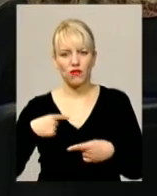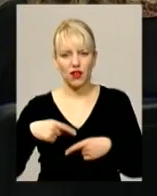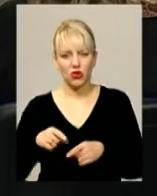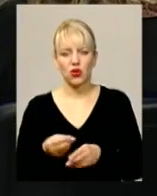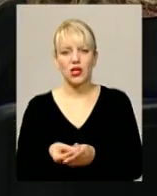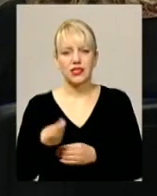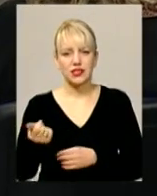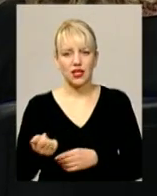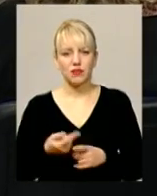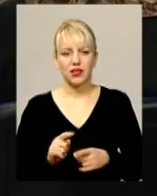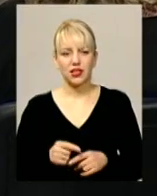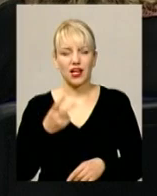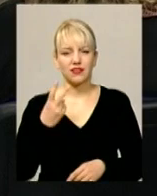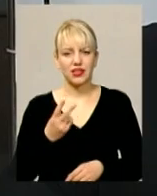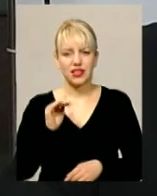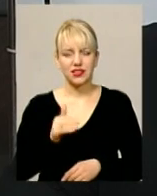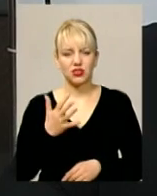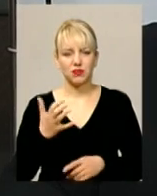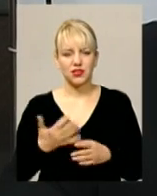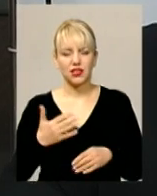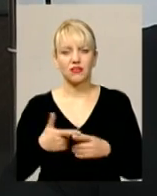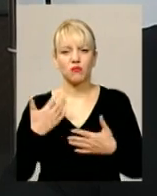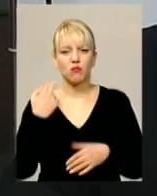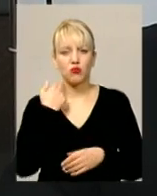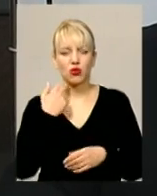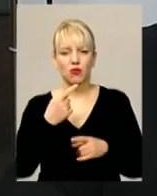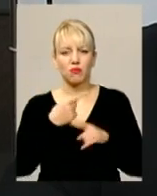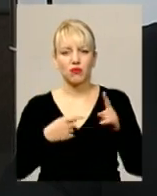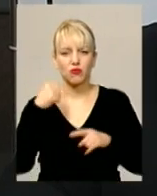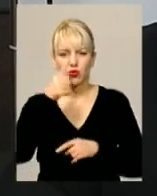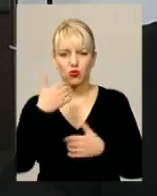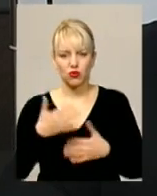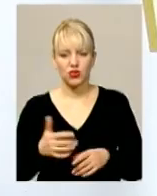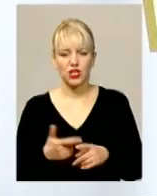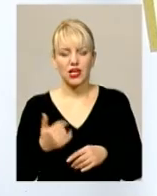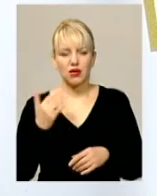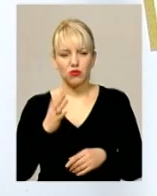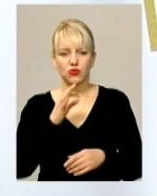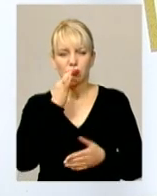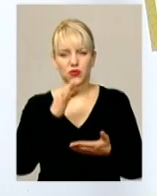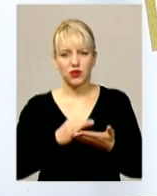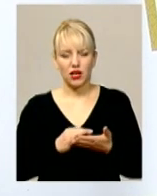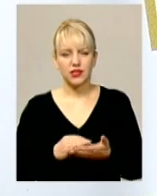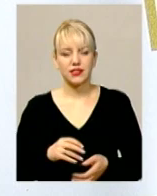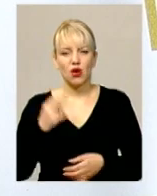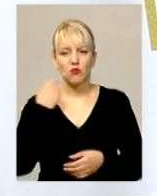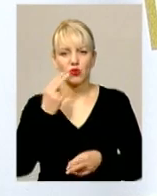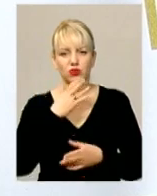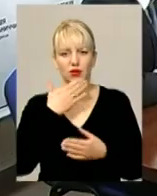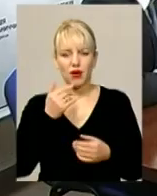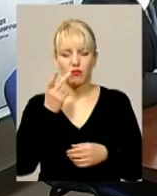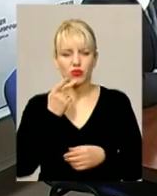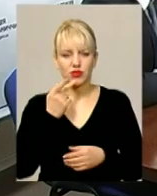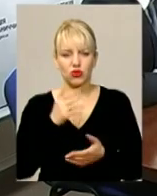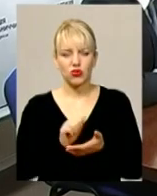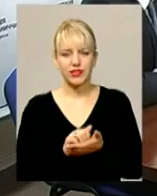боргують понад півроку. Саме їм, згідно із новим законодавством, направлена постанова про посилену відповідальність. Боржників, котрі не мають постійної